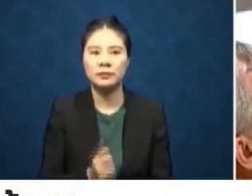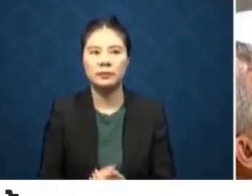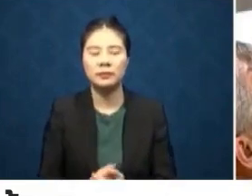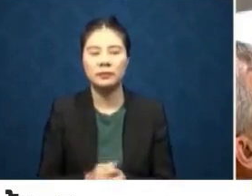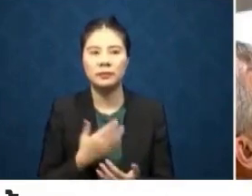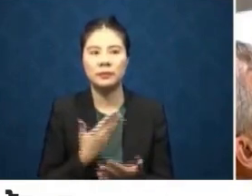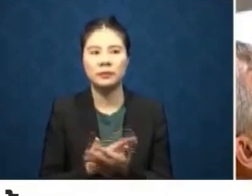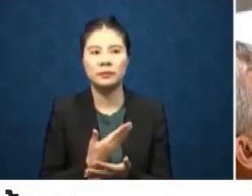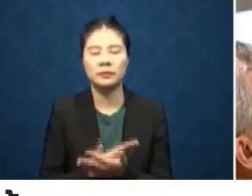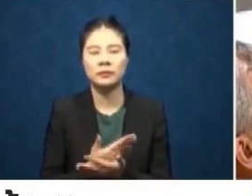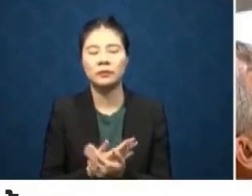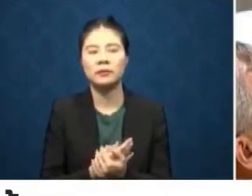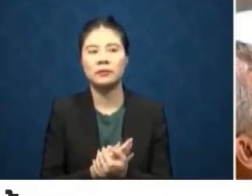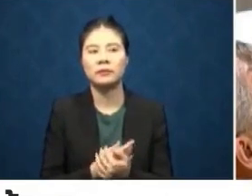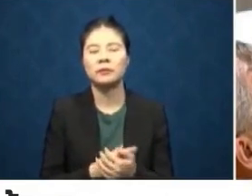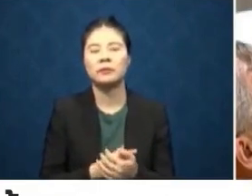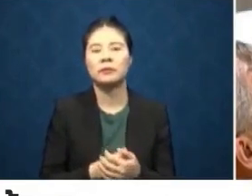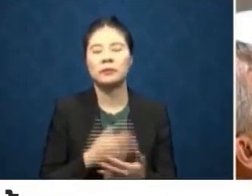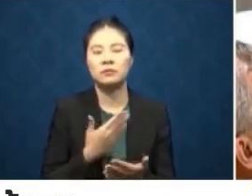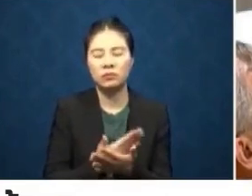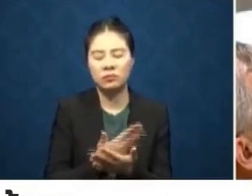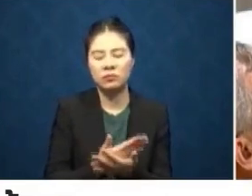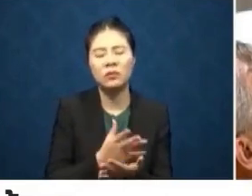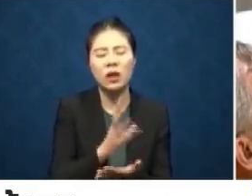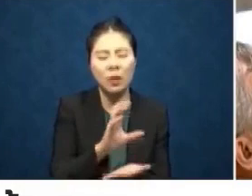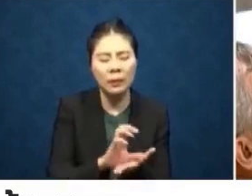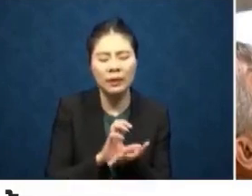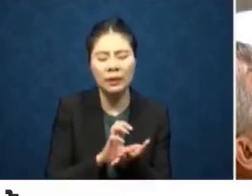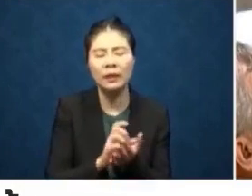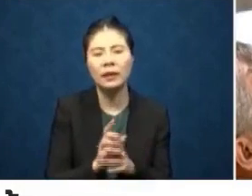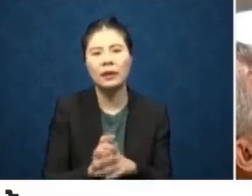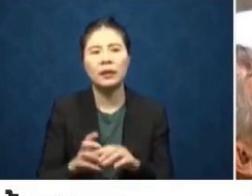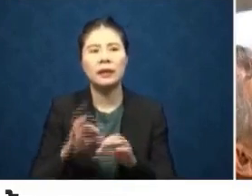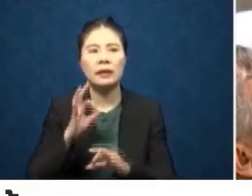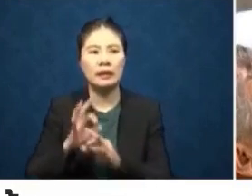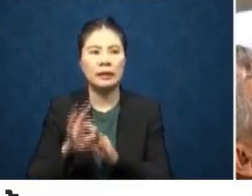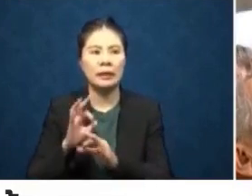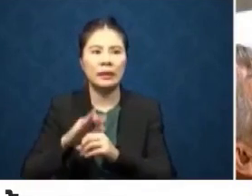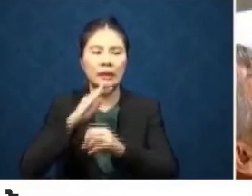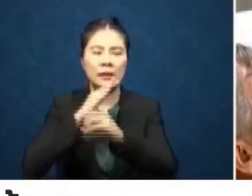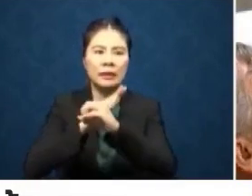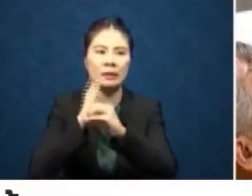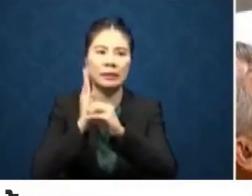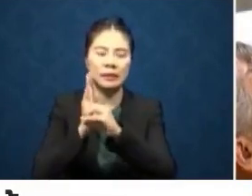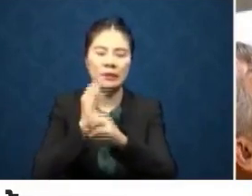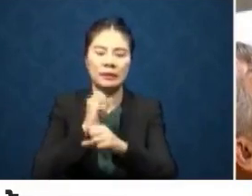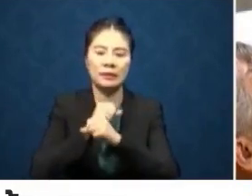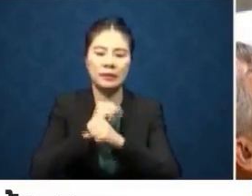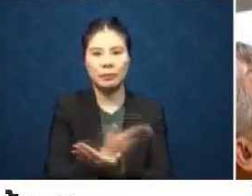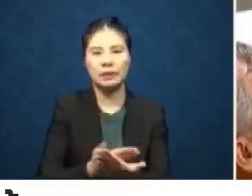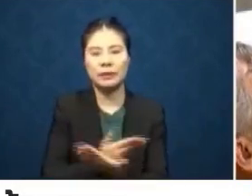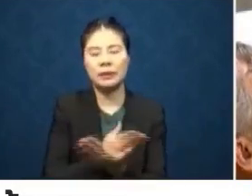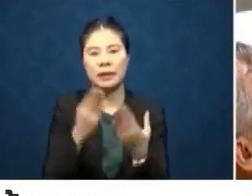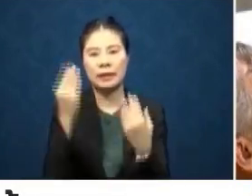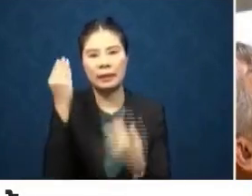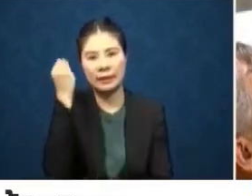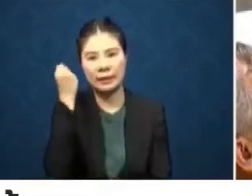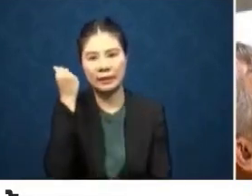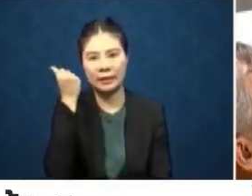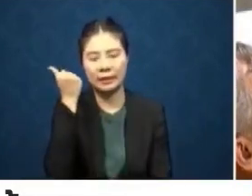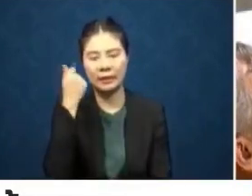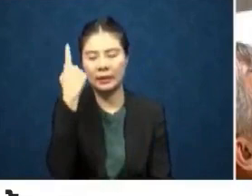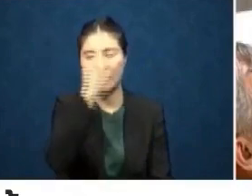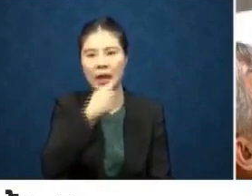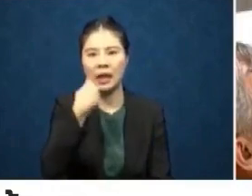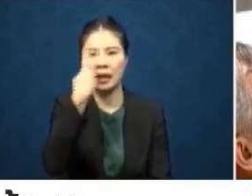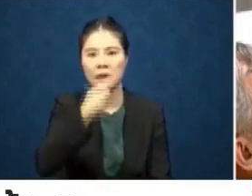ก็ต้องใช้งบประมาณหรือไม่ใช้งบประมาณท่านก็ให้ทนาคารออมสินซึ่งเป็นธนาคารของรัฐเนี่ยไปดำเนินการแทนโดยเฉพาะผู้ที่จะ